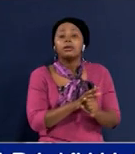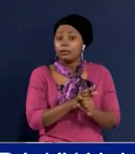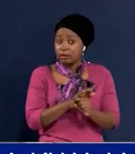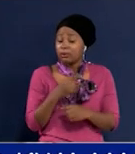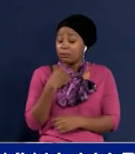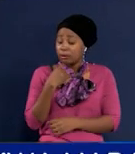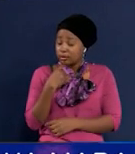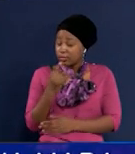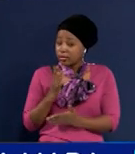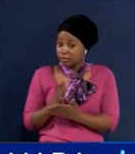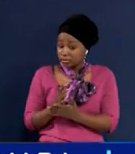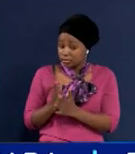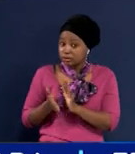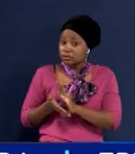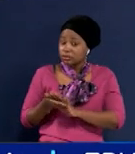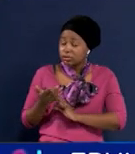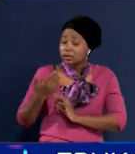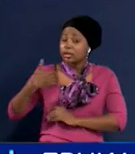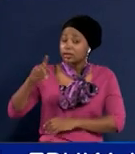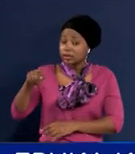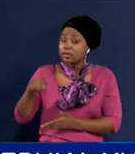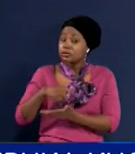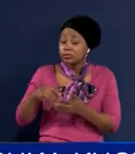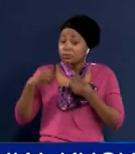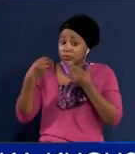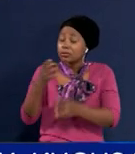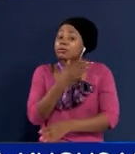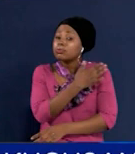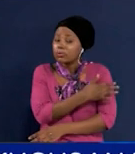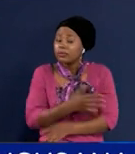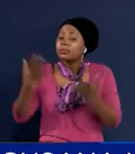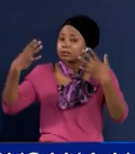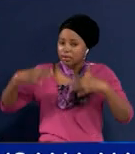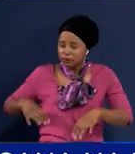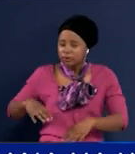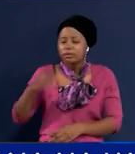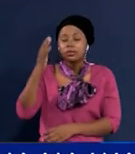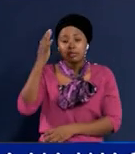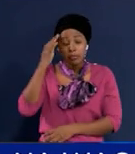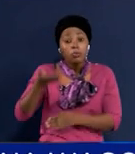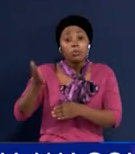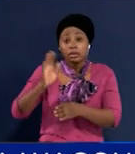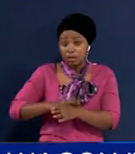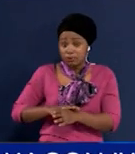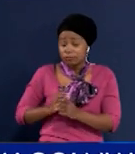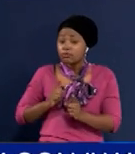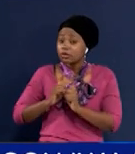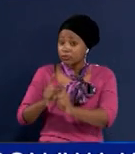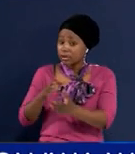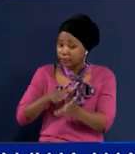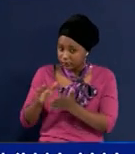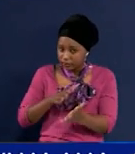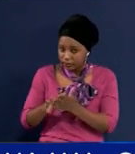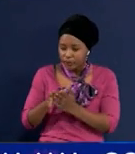kweli kwa sababu alienda kwenye kituo cha kutolea huduma za afya, ninatambua kwamba wataalamu watakuwa walipata maelezo